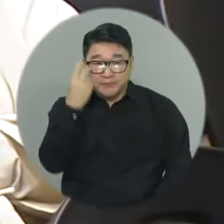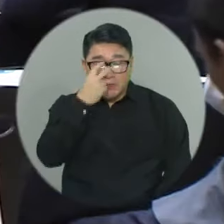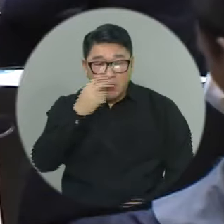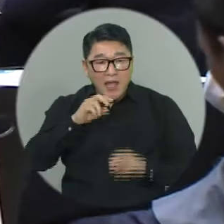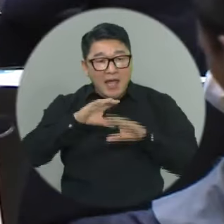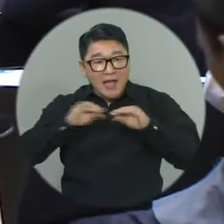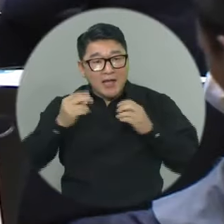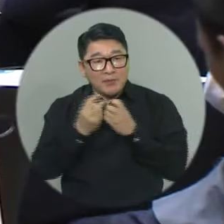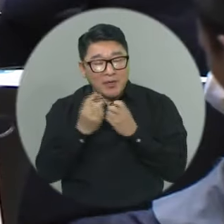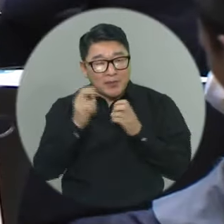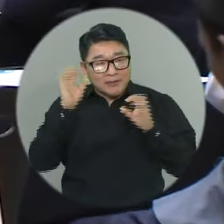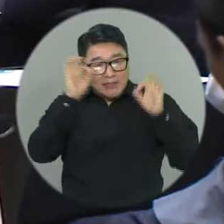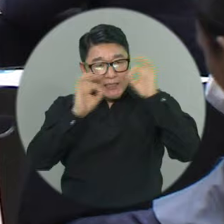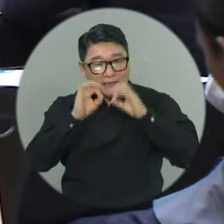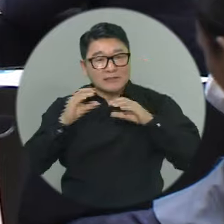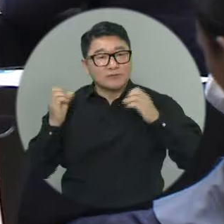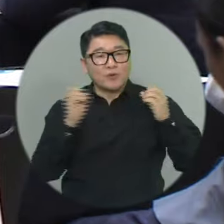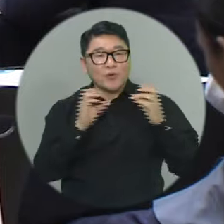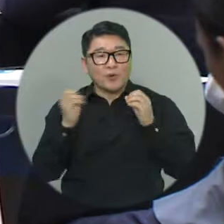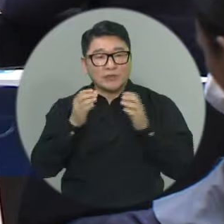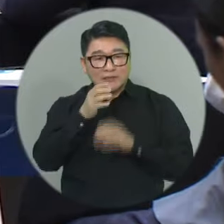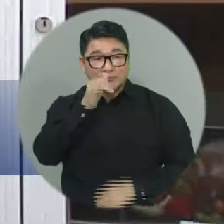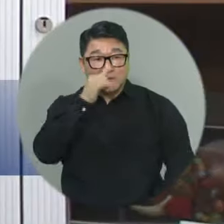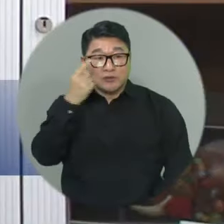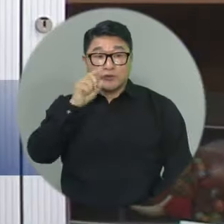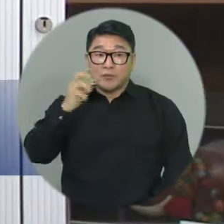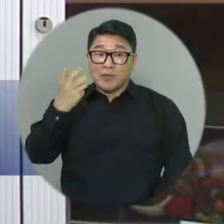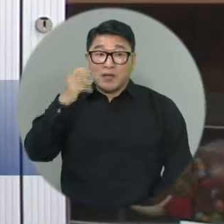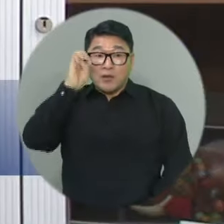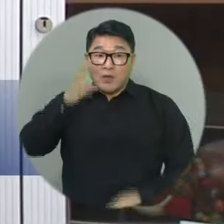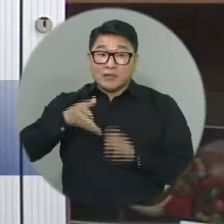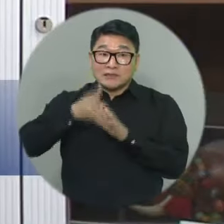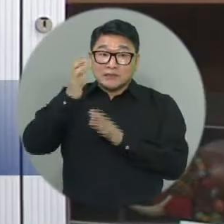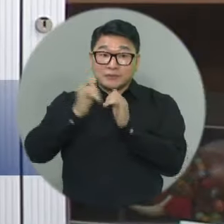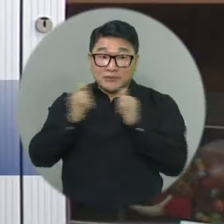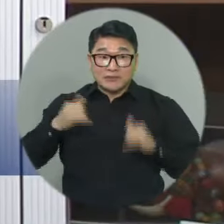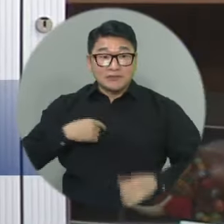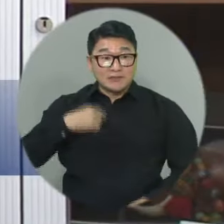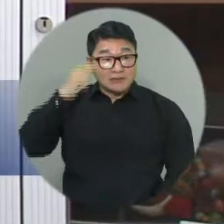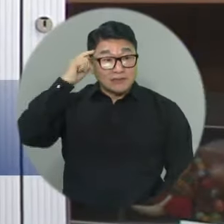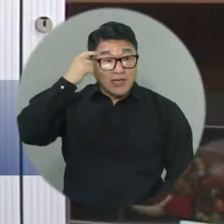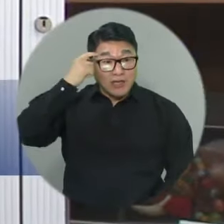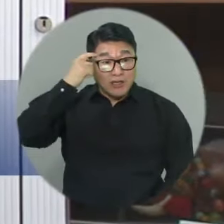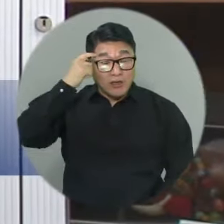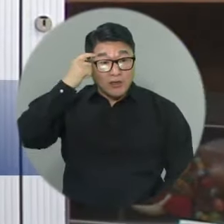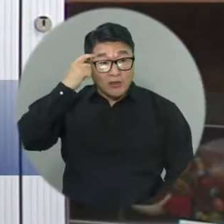대안을 찾는 토론이 진행됩니다. 1980년도에 광주 시민들이